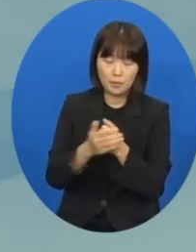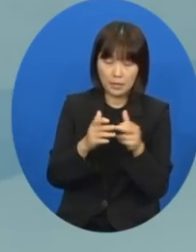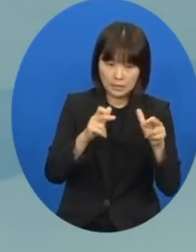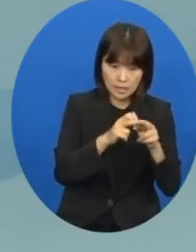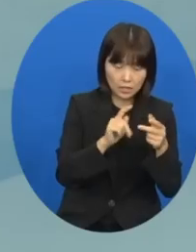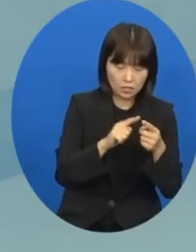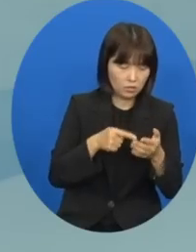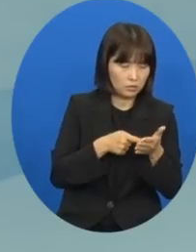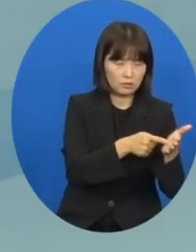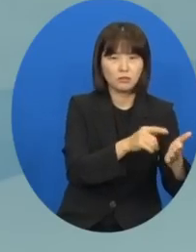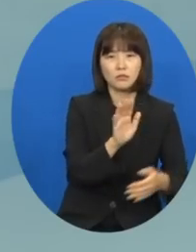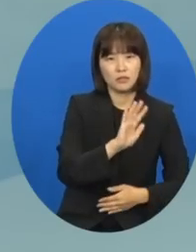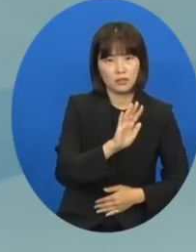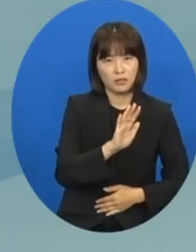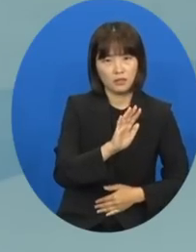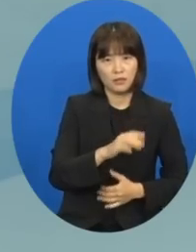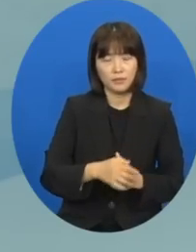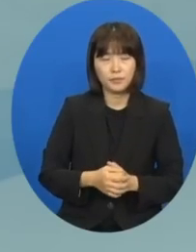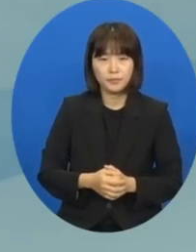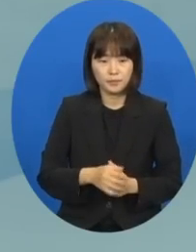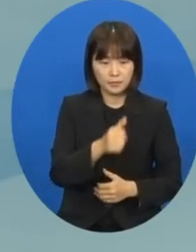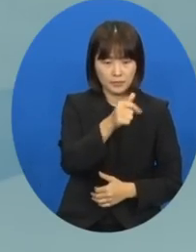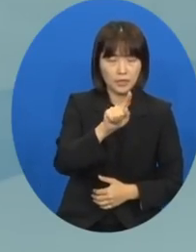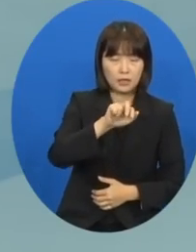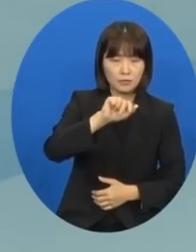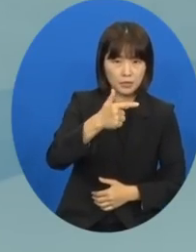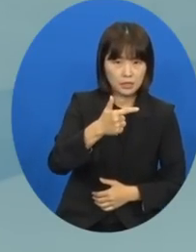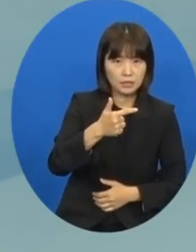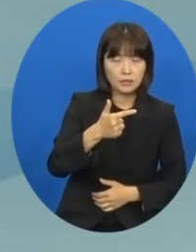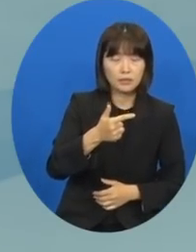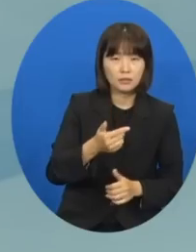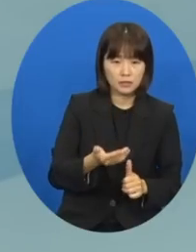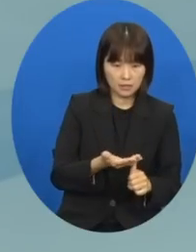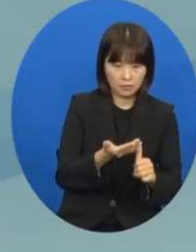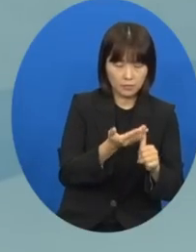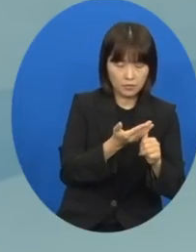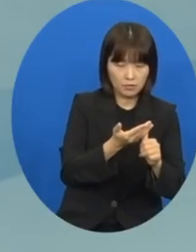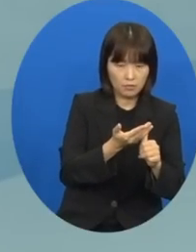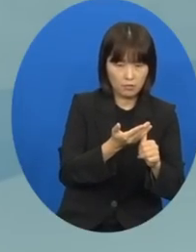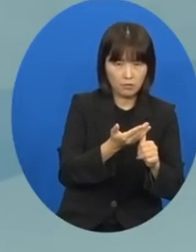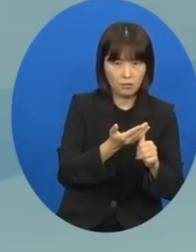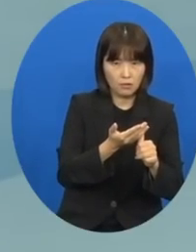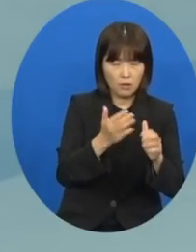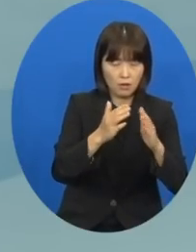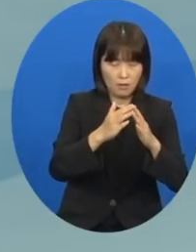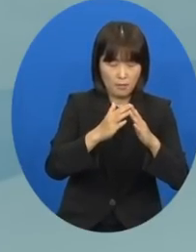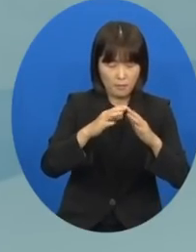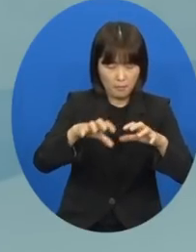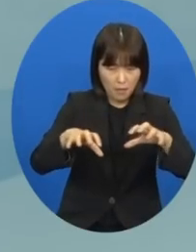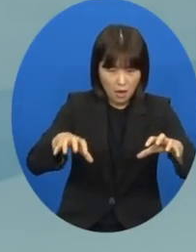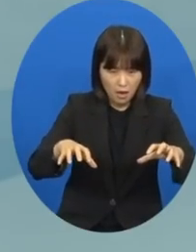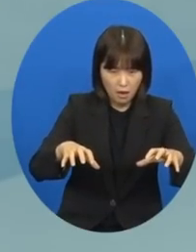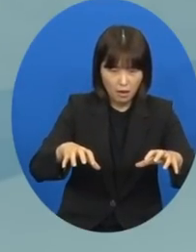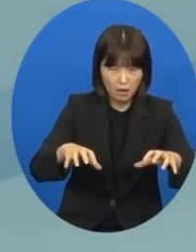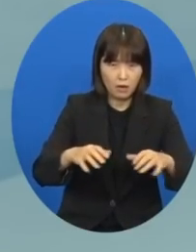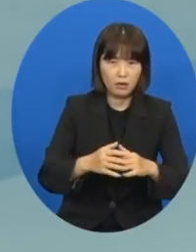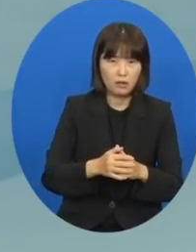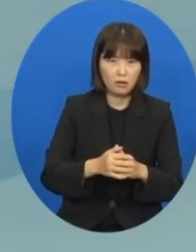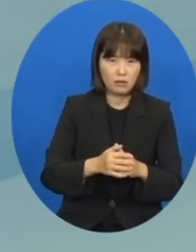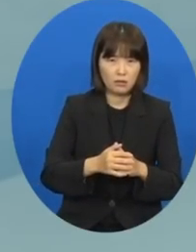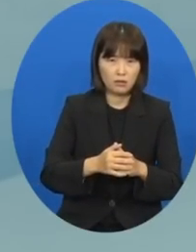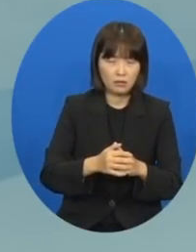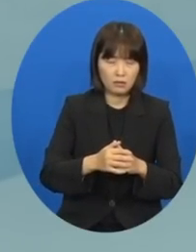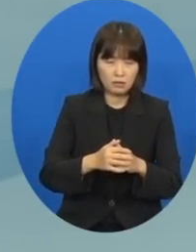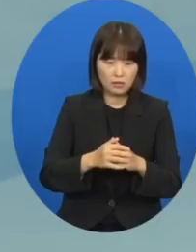해요. 이 하민이가 자라면서 동네에서 놀림을 당합니다. 애들이요, 이제 그 아이들은 뭐 다 정상적으로